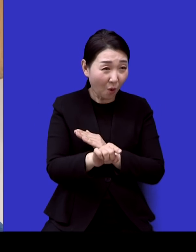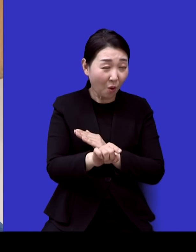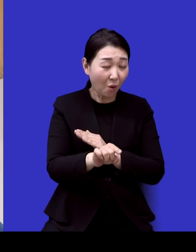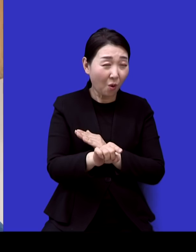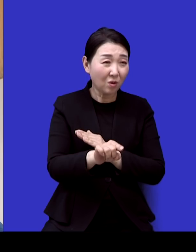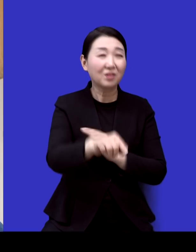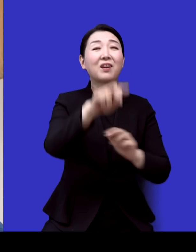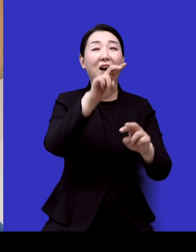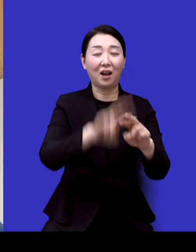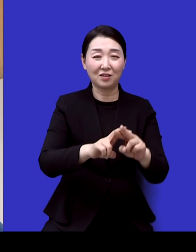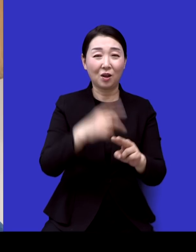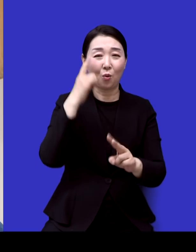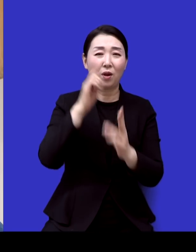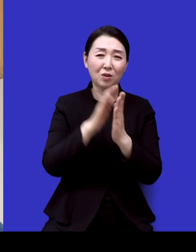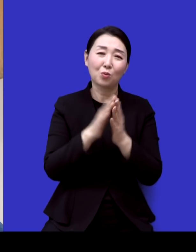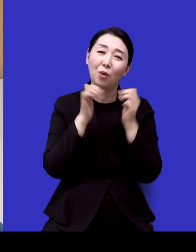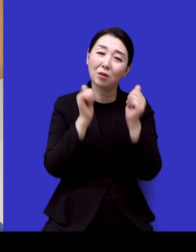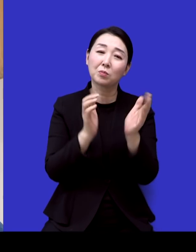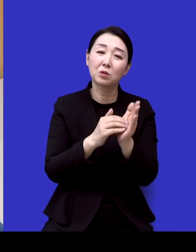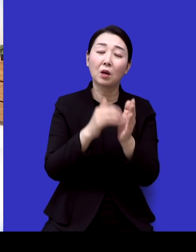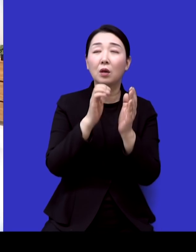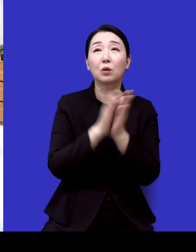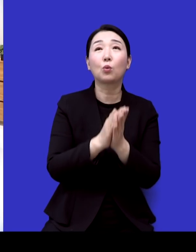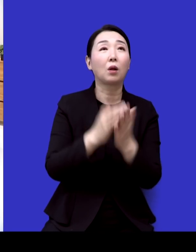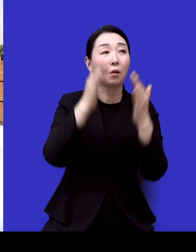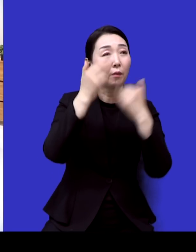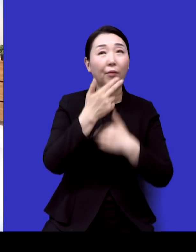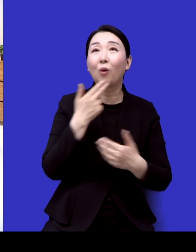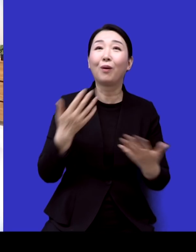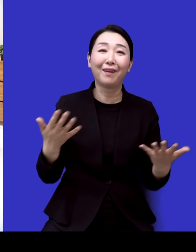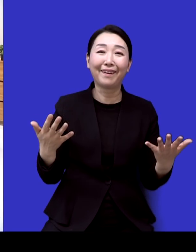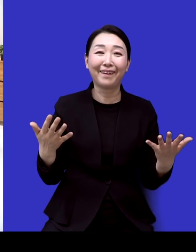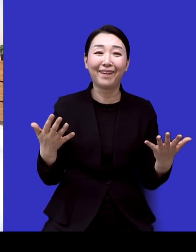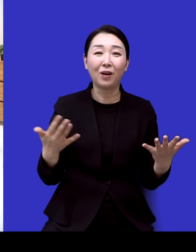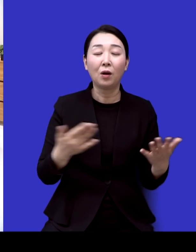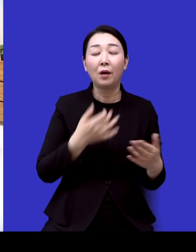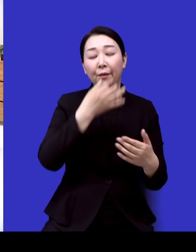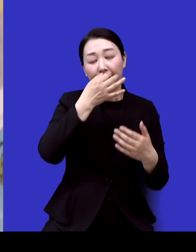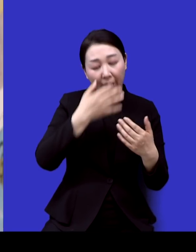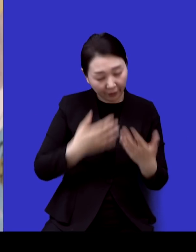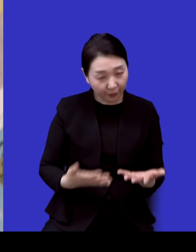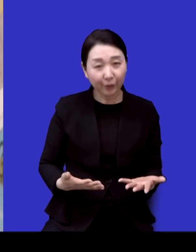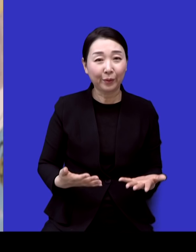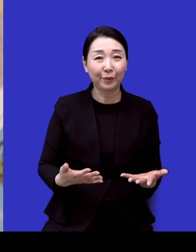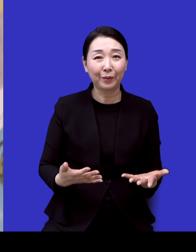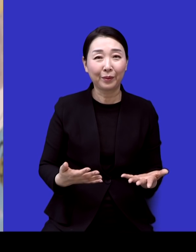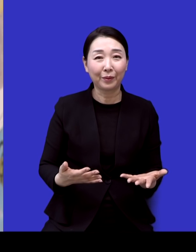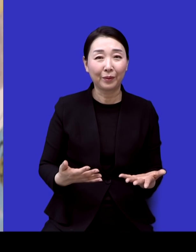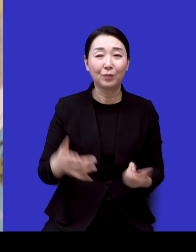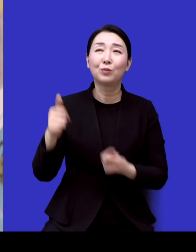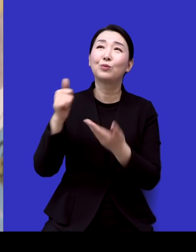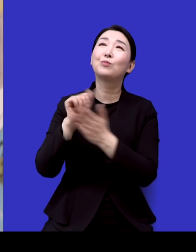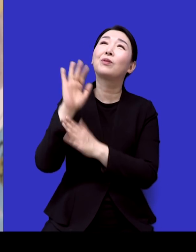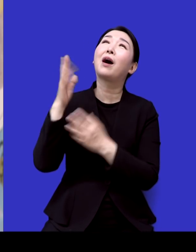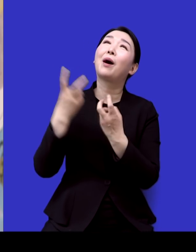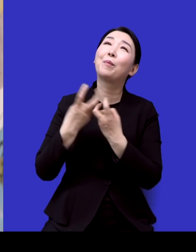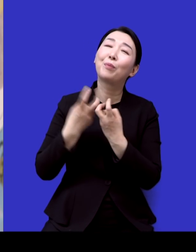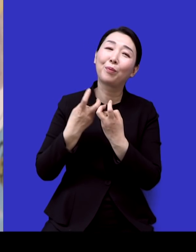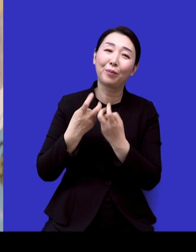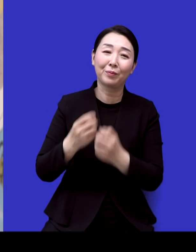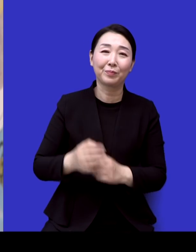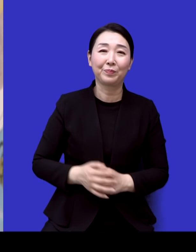이제 하도 기도를 많이 해서 이제 기도할 것도 없어요. 그래서 한숨을 쉽니다. 아 주님 저 어쩌려고